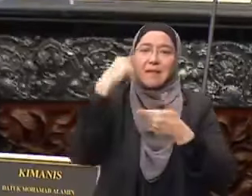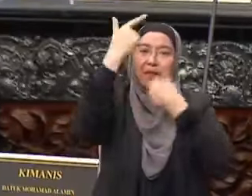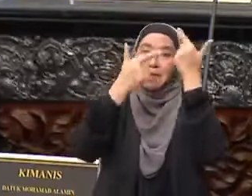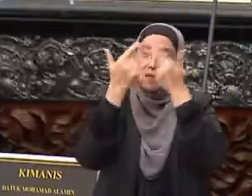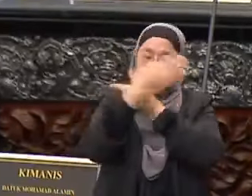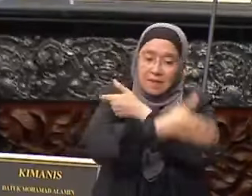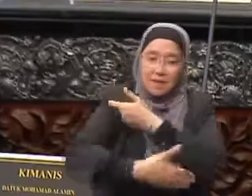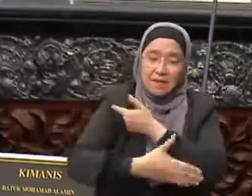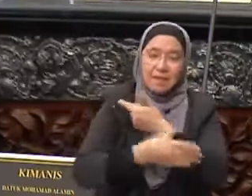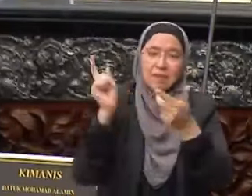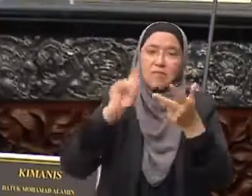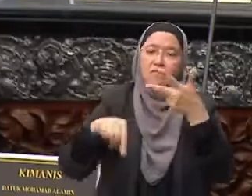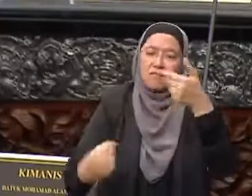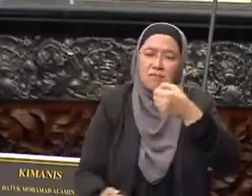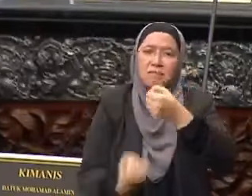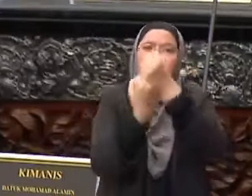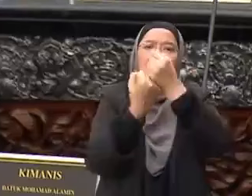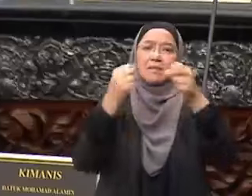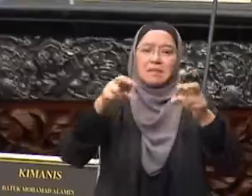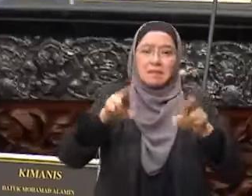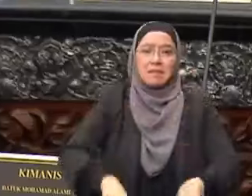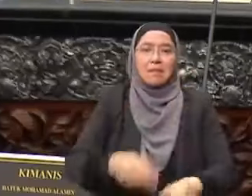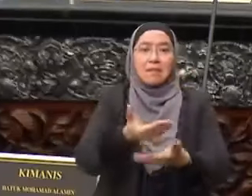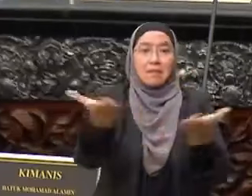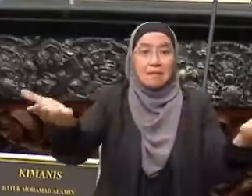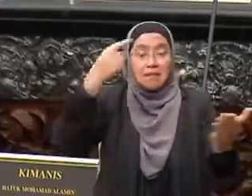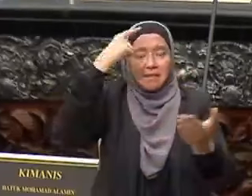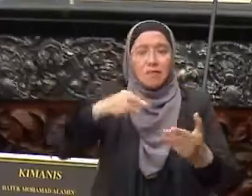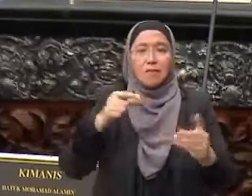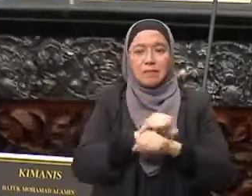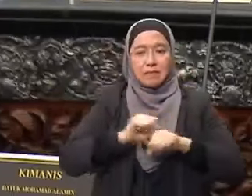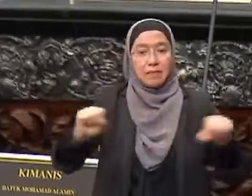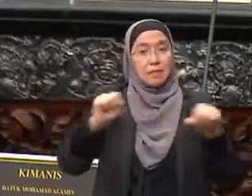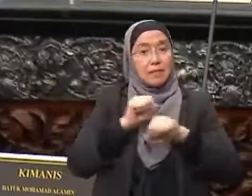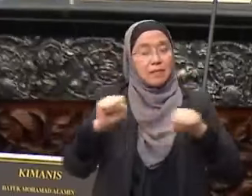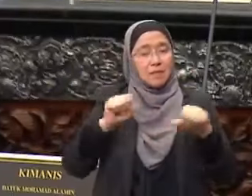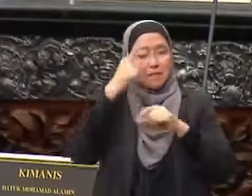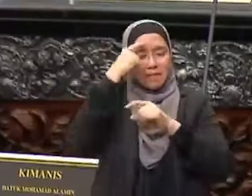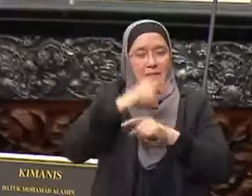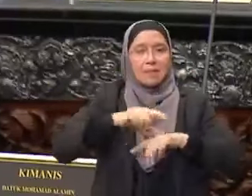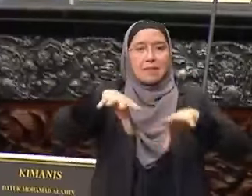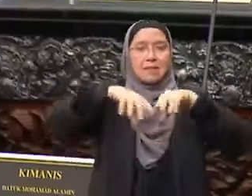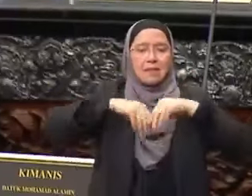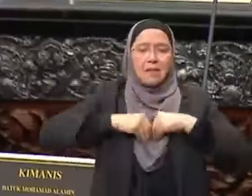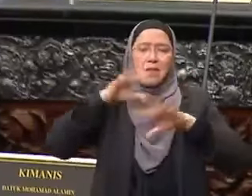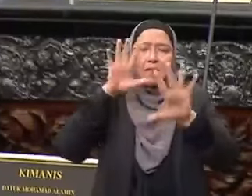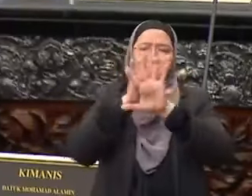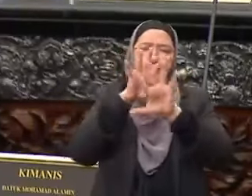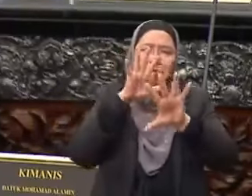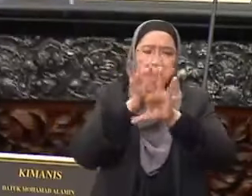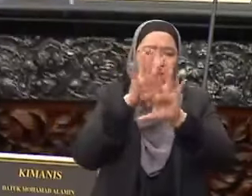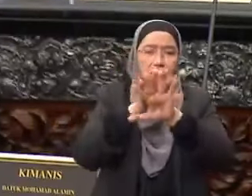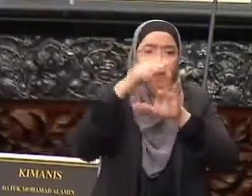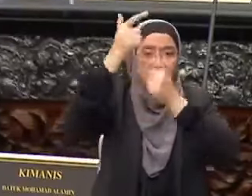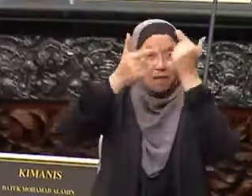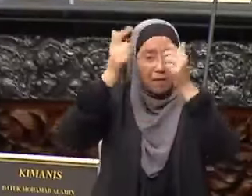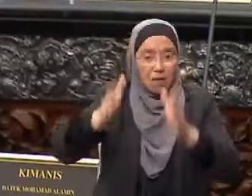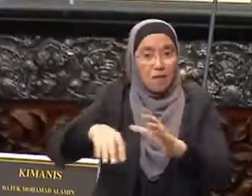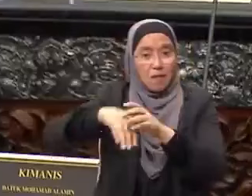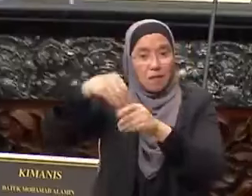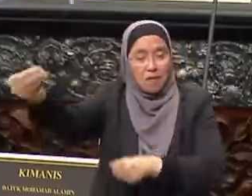rakyat dalam membuat persiapan rapi menerima kedatangan Lebih ramai pelancong asing ke Malaysia